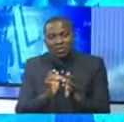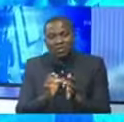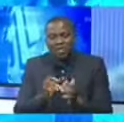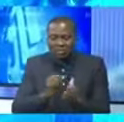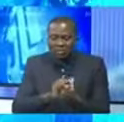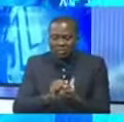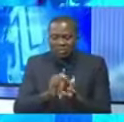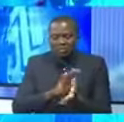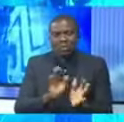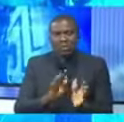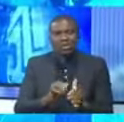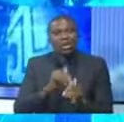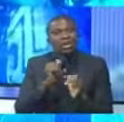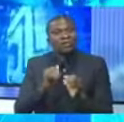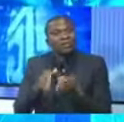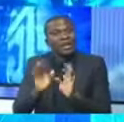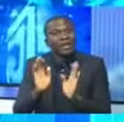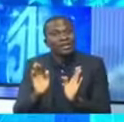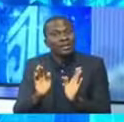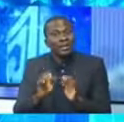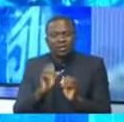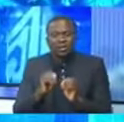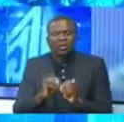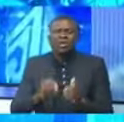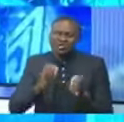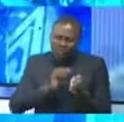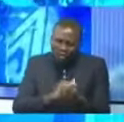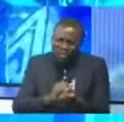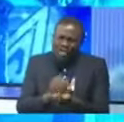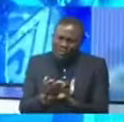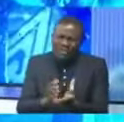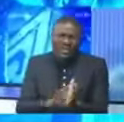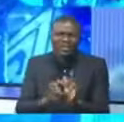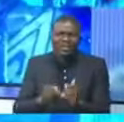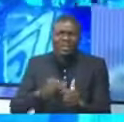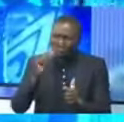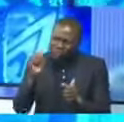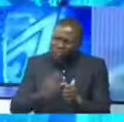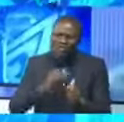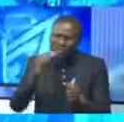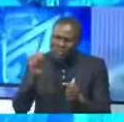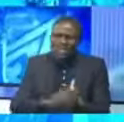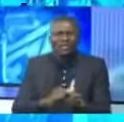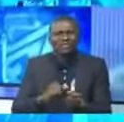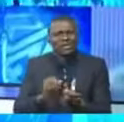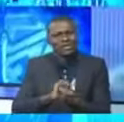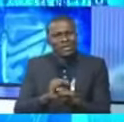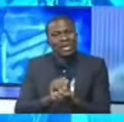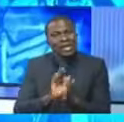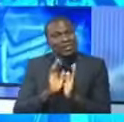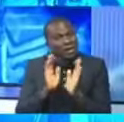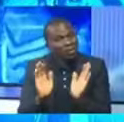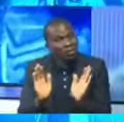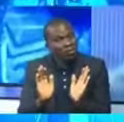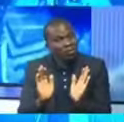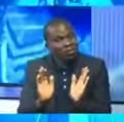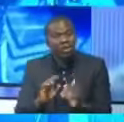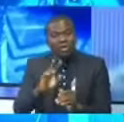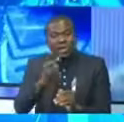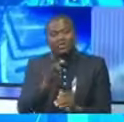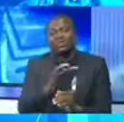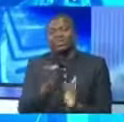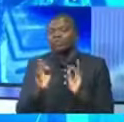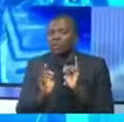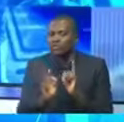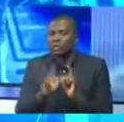Il ne faut pas hésiter à le démultiplier autant de fois, même à devenir paranoïaque à la limite. Il faut se laver les mains. La deuxième notion,